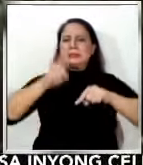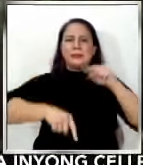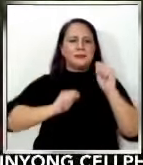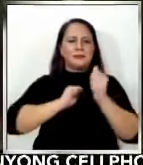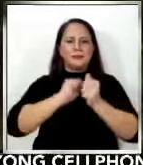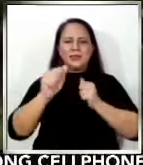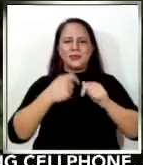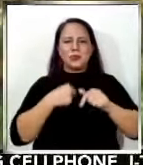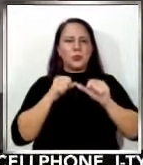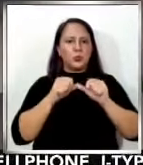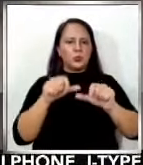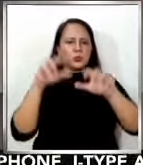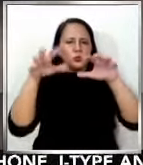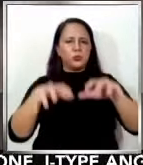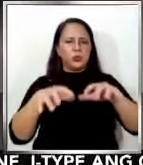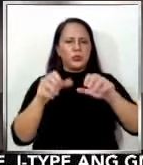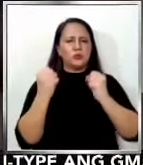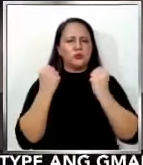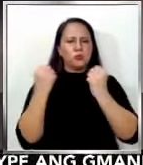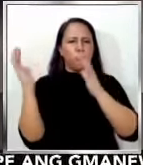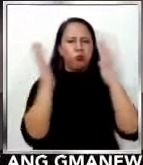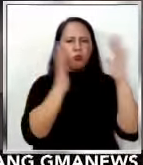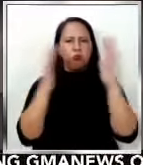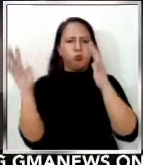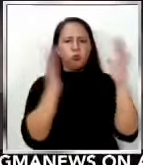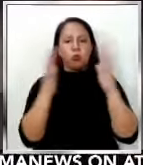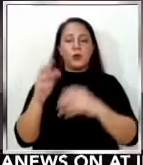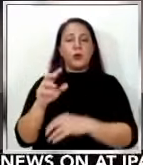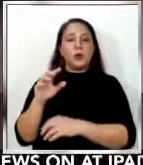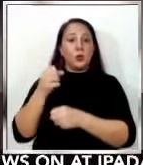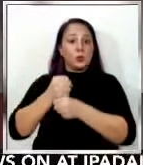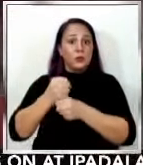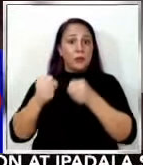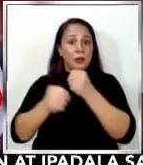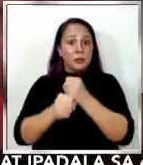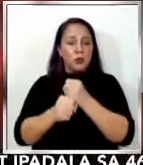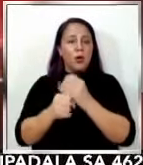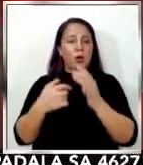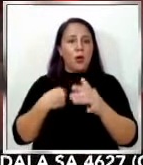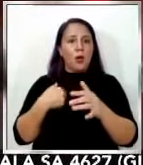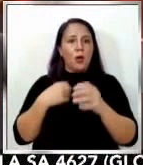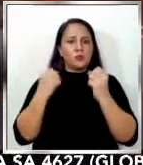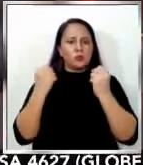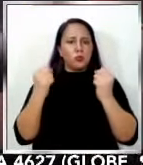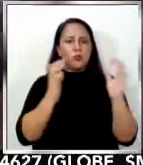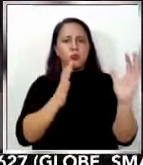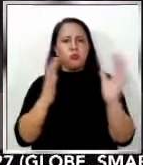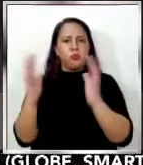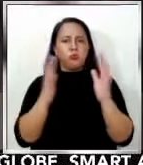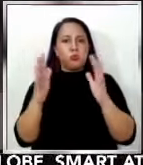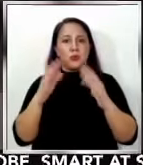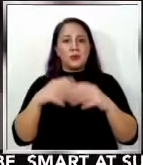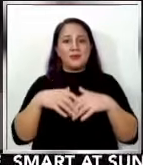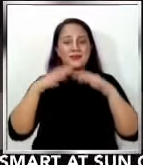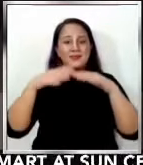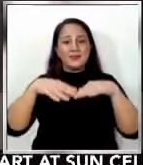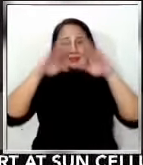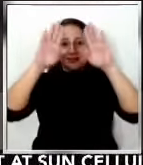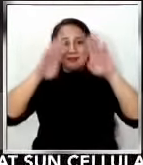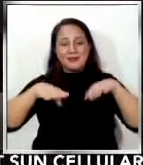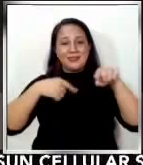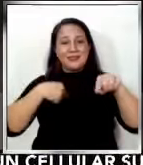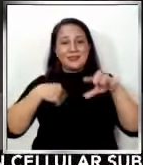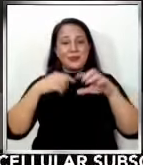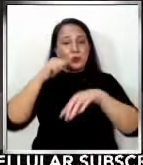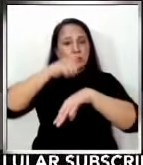na hangin. Sa makilala Cotabato, halos matangay na ng malakas na hangin ang trapal ng isang tindahan. Ayon sa PAGASA,